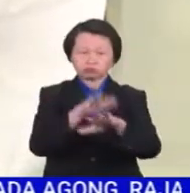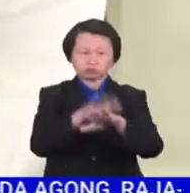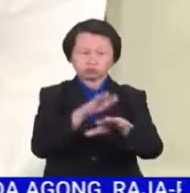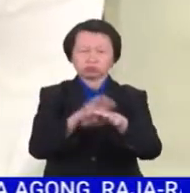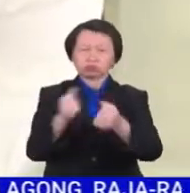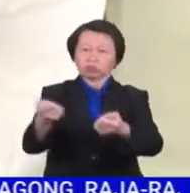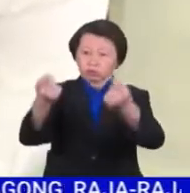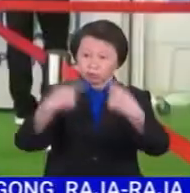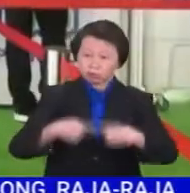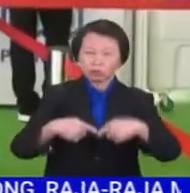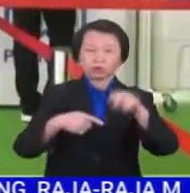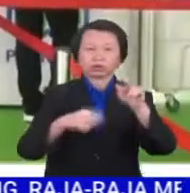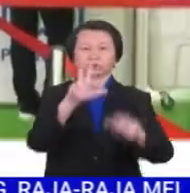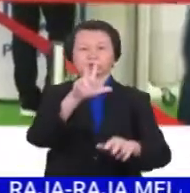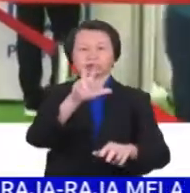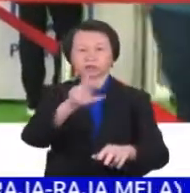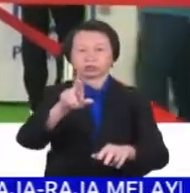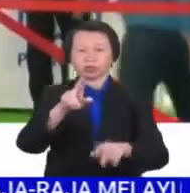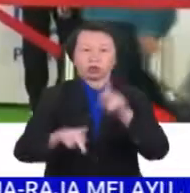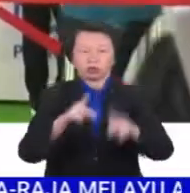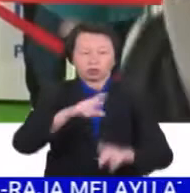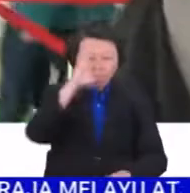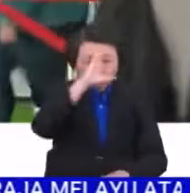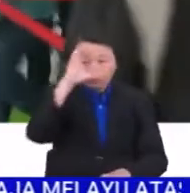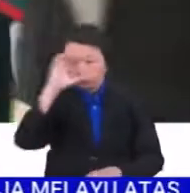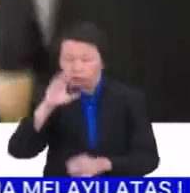dengan kehadiran lebih 3,000 pencari kerja.